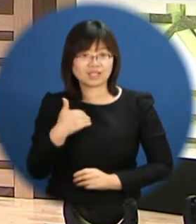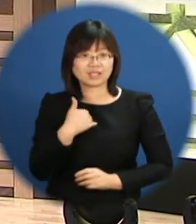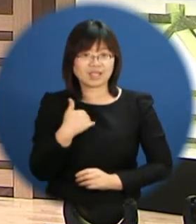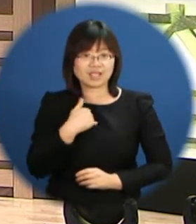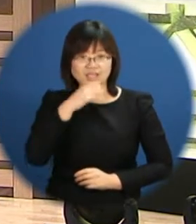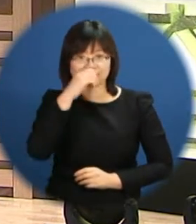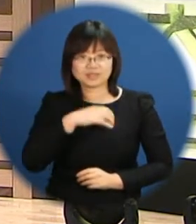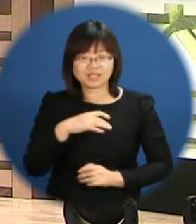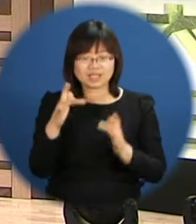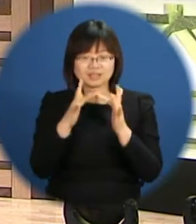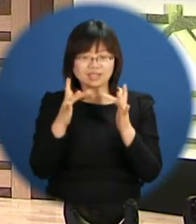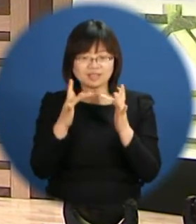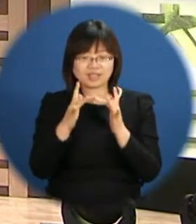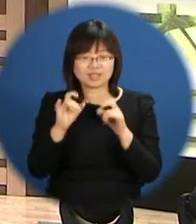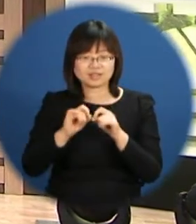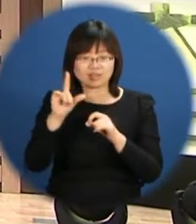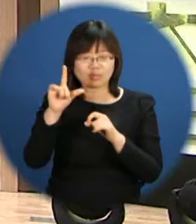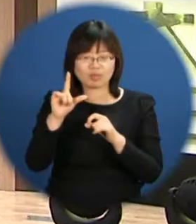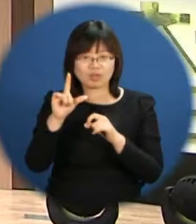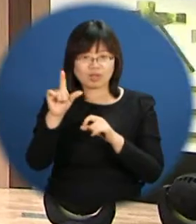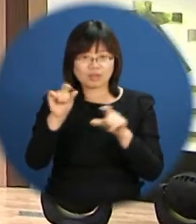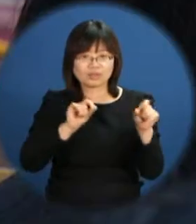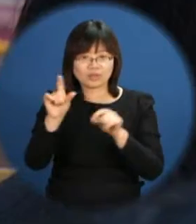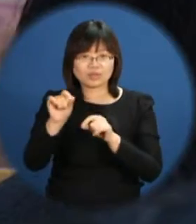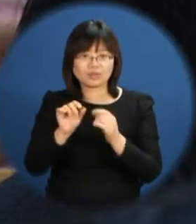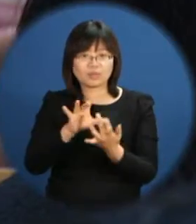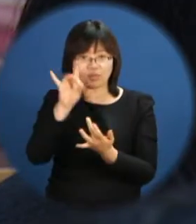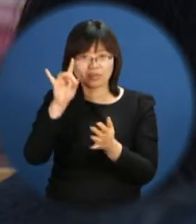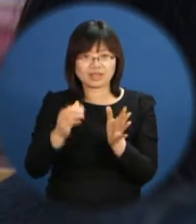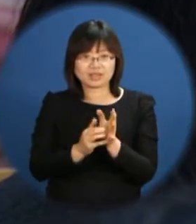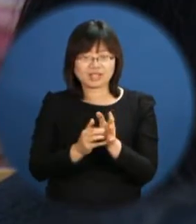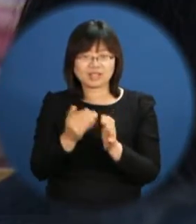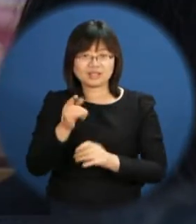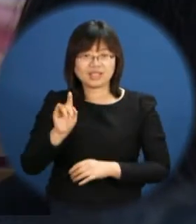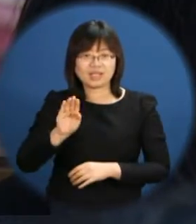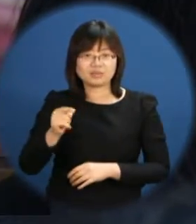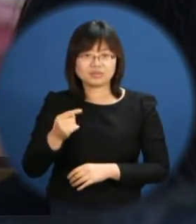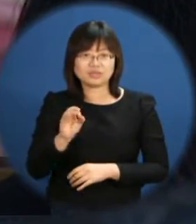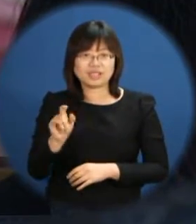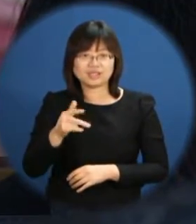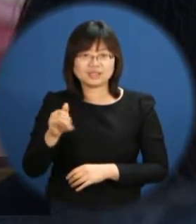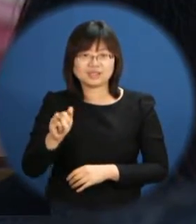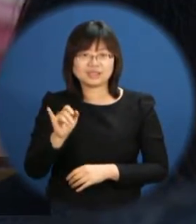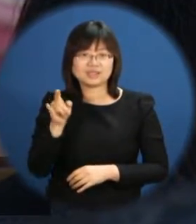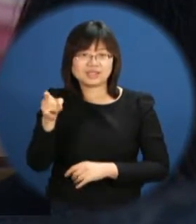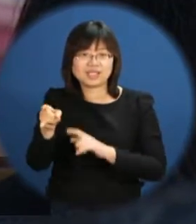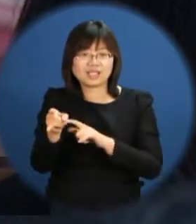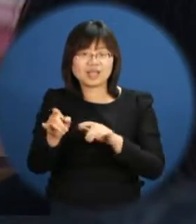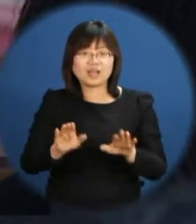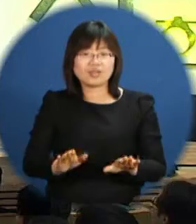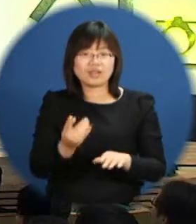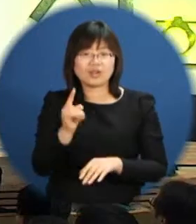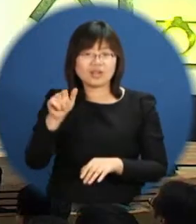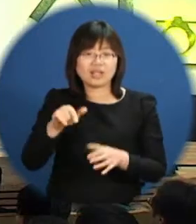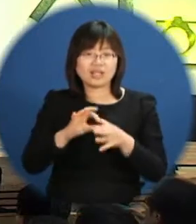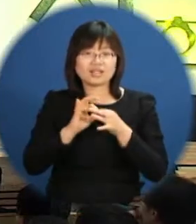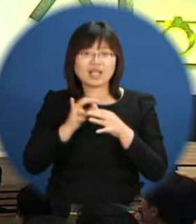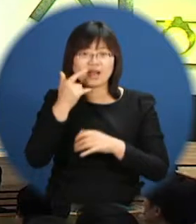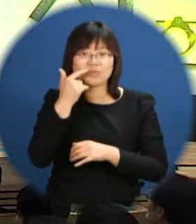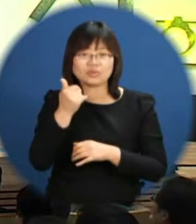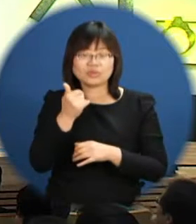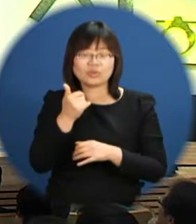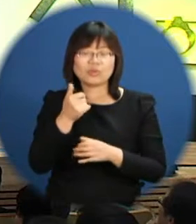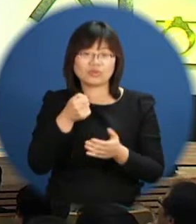그냥 인턴에 대해서 거의 무작위로 하나 뽑았습니다 라 바지에는 현대 화학의 아버지 로 간주되고